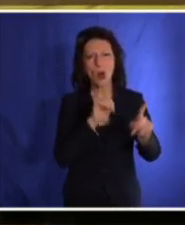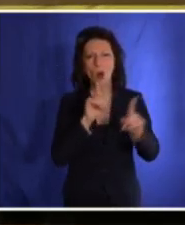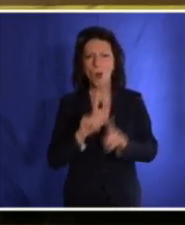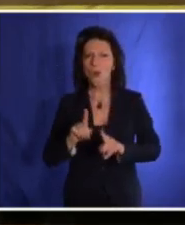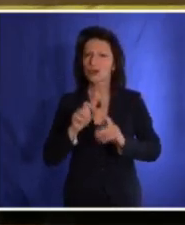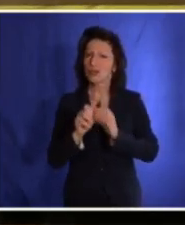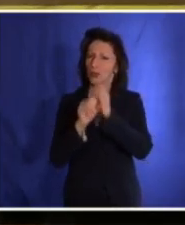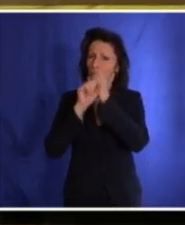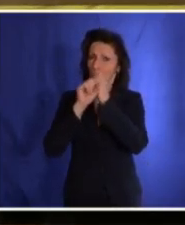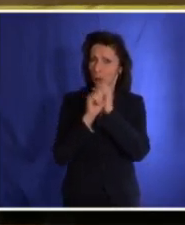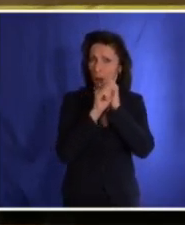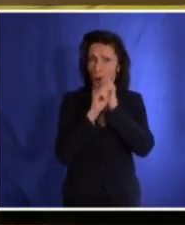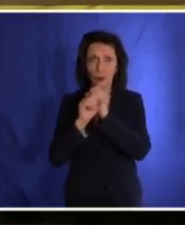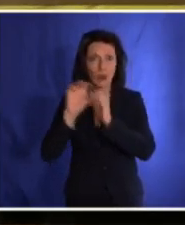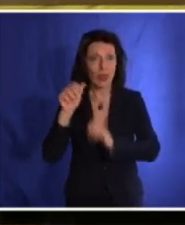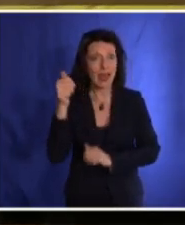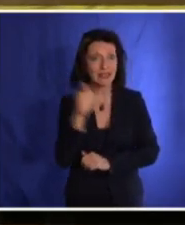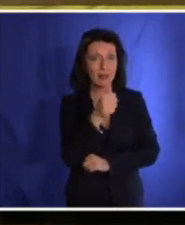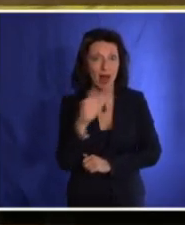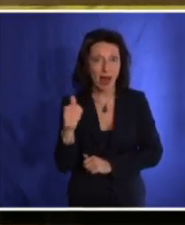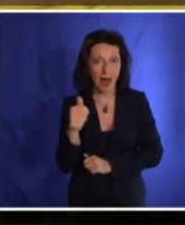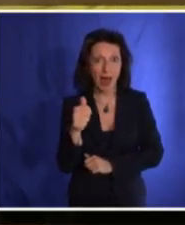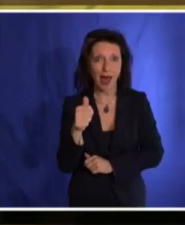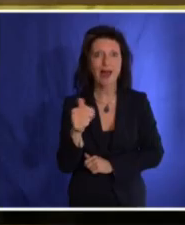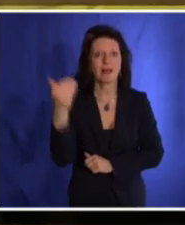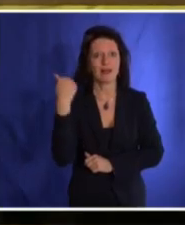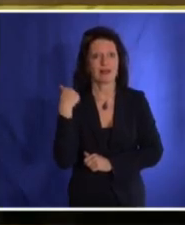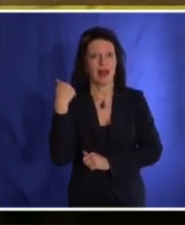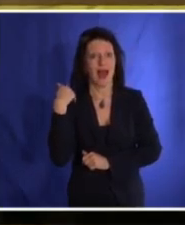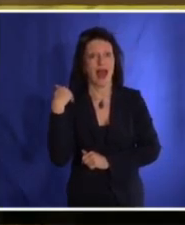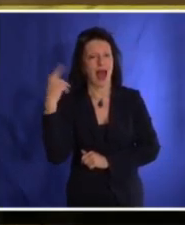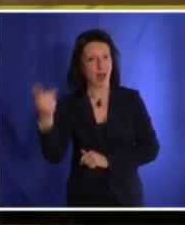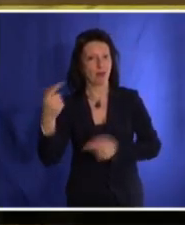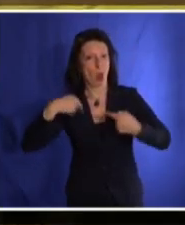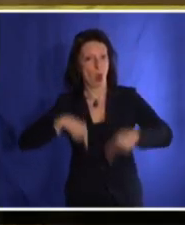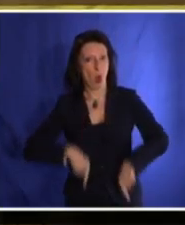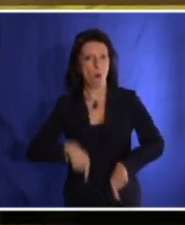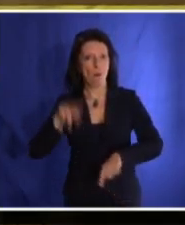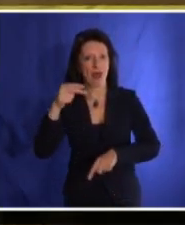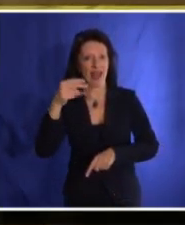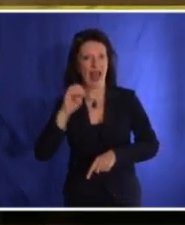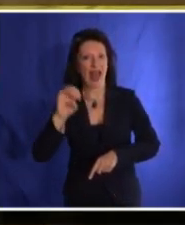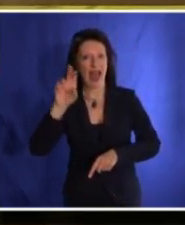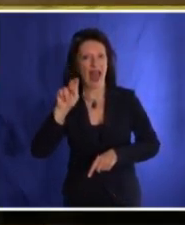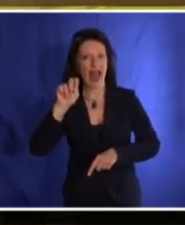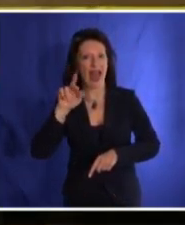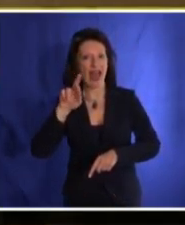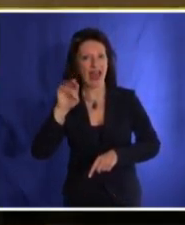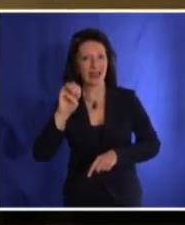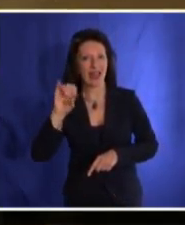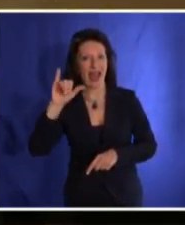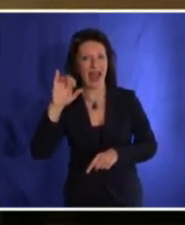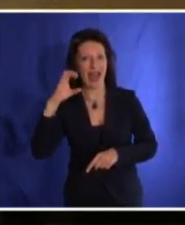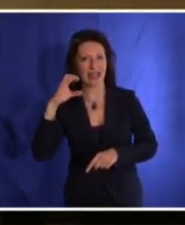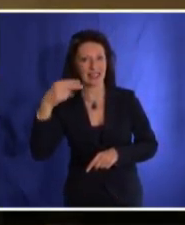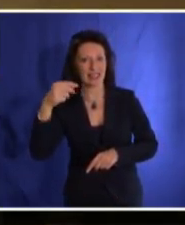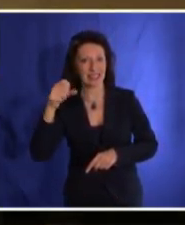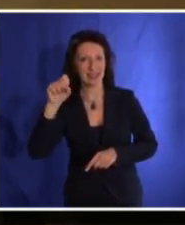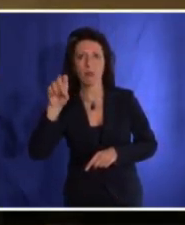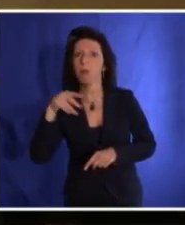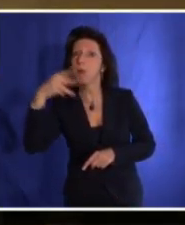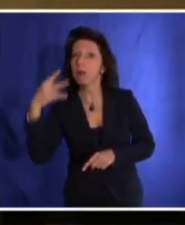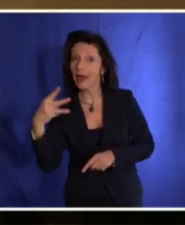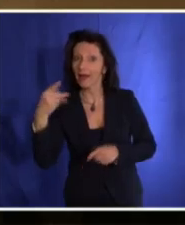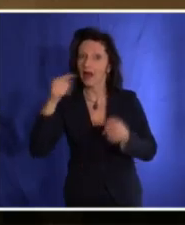Mal aufgetreten ist, wenn den Landesobmann Bernhard Heinrichsberger, der Landesgeschäftsführerin Bernadette Schöne und noch einmal unseren Bundesobmann